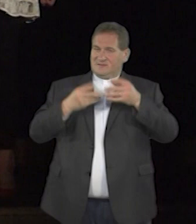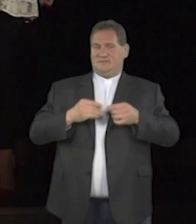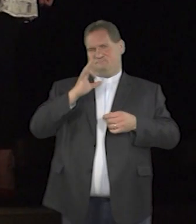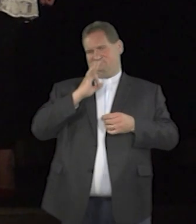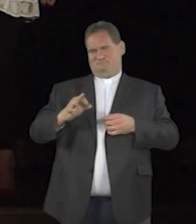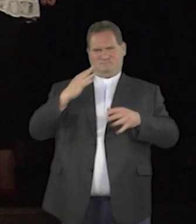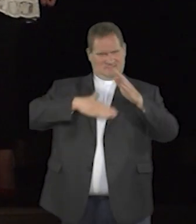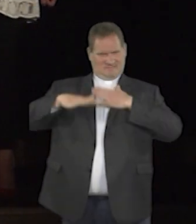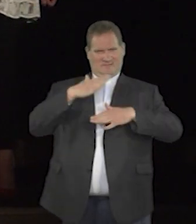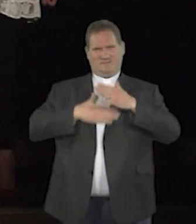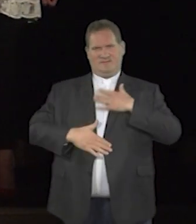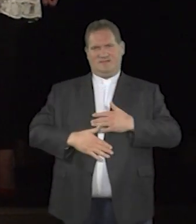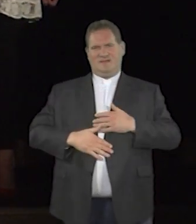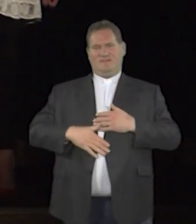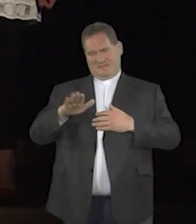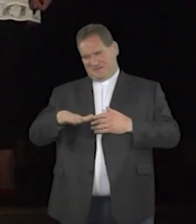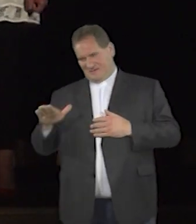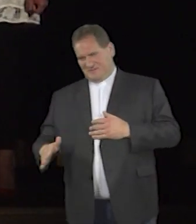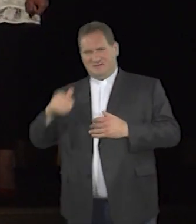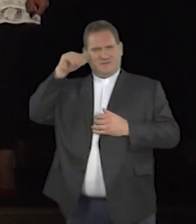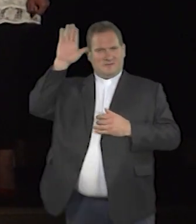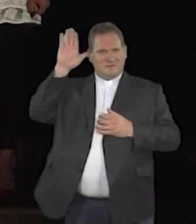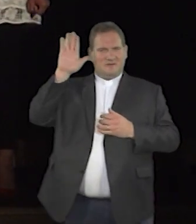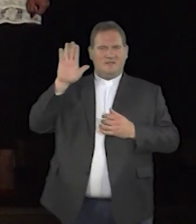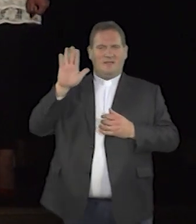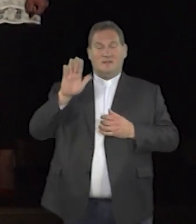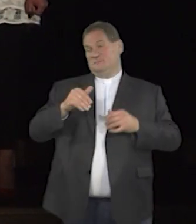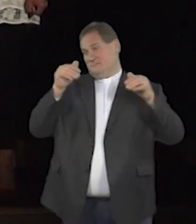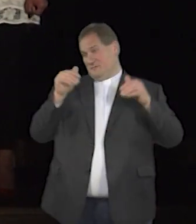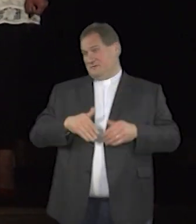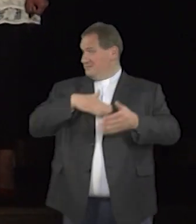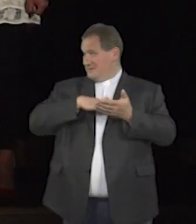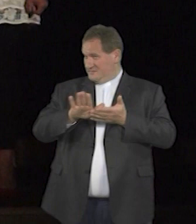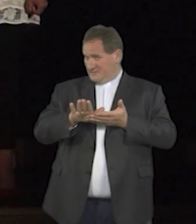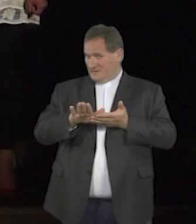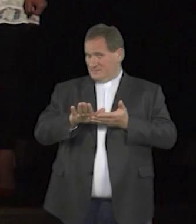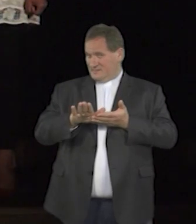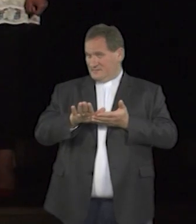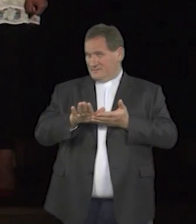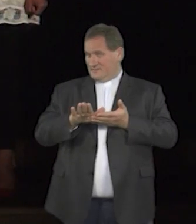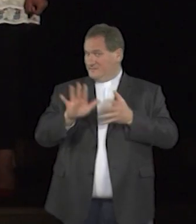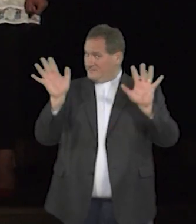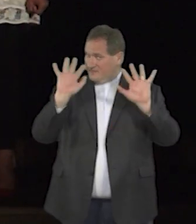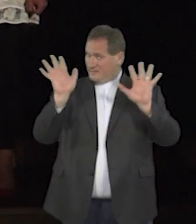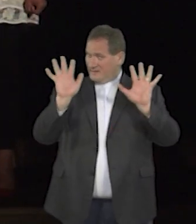zarówno dorośli, jak i dzieci. Chyba możemy zaczynać, możemy? Halo, halo!